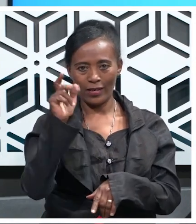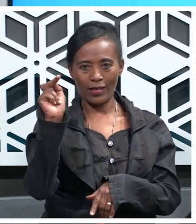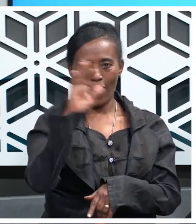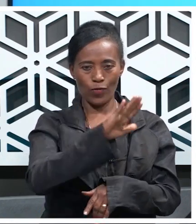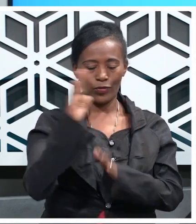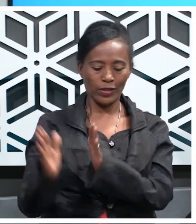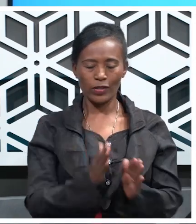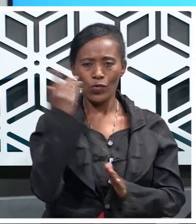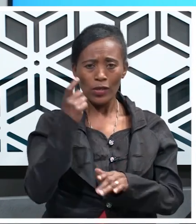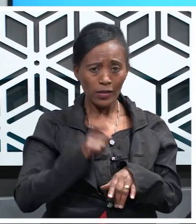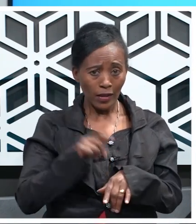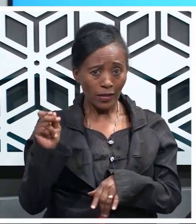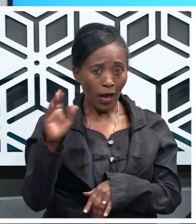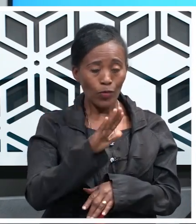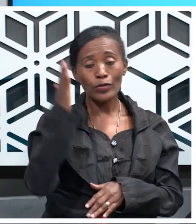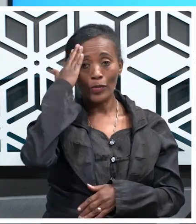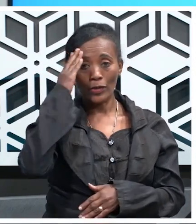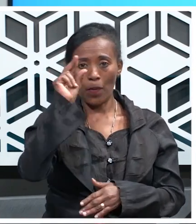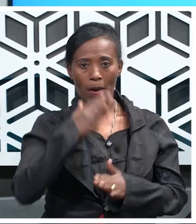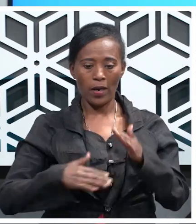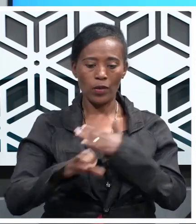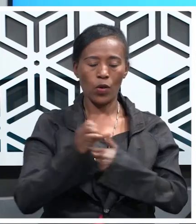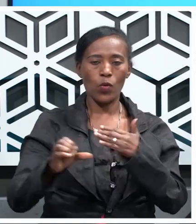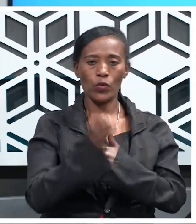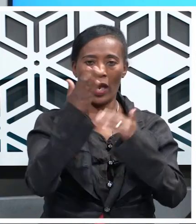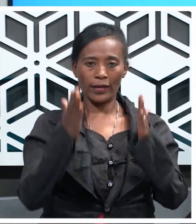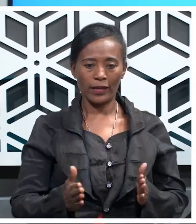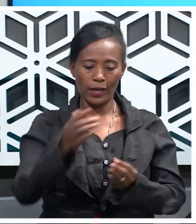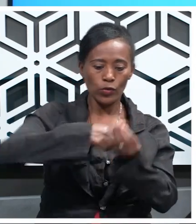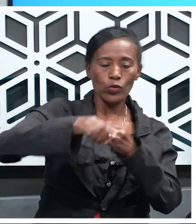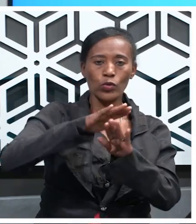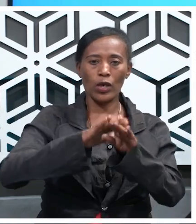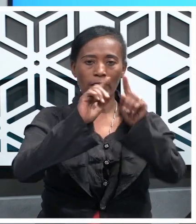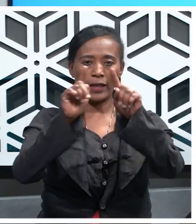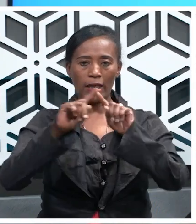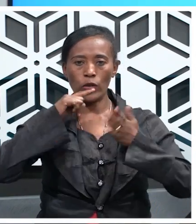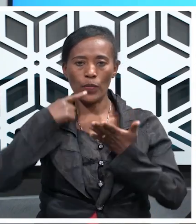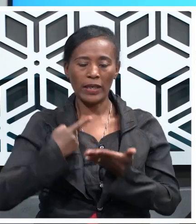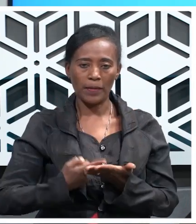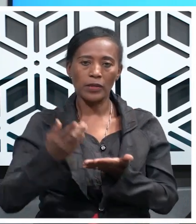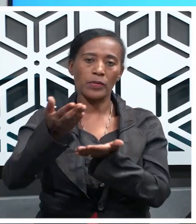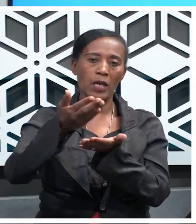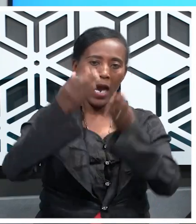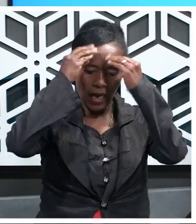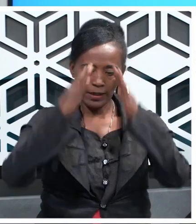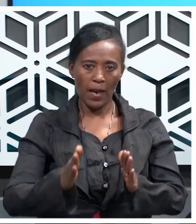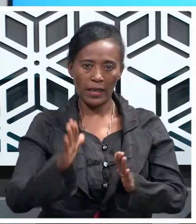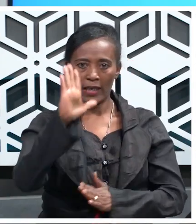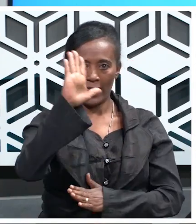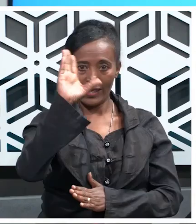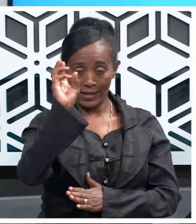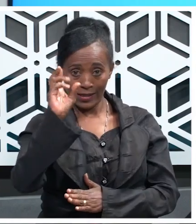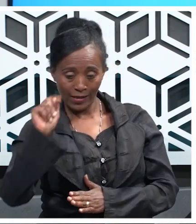ዳጉ ዝግጅታችን ነው። ሁሌ ዳጉ እንደሚታወቀው በአካል ጉዳትና ጉዳተኝነት ዙሪያ ላይ የተለያዩ መረጃዎችን